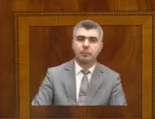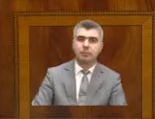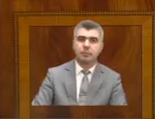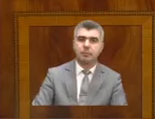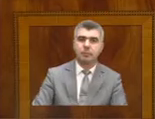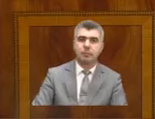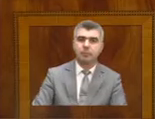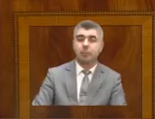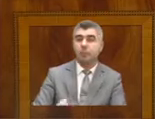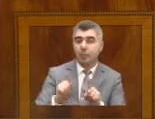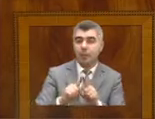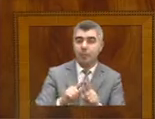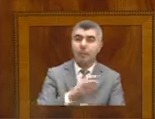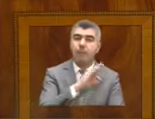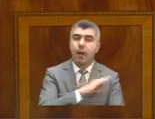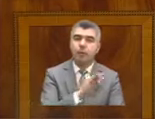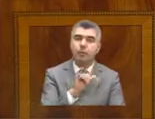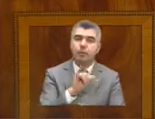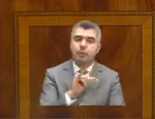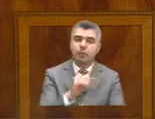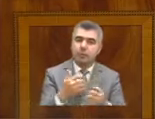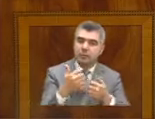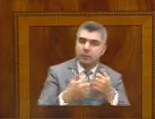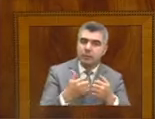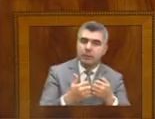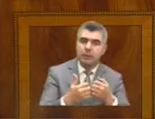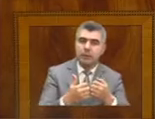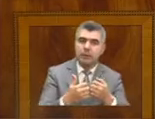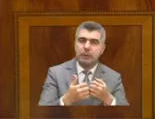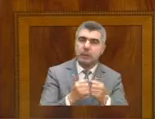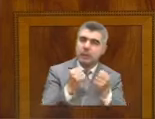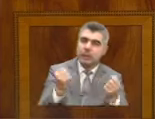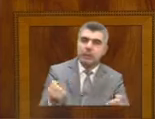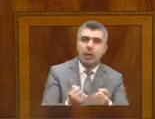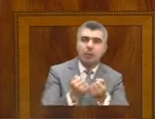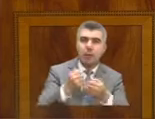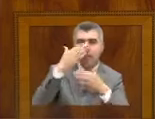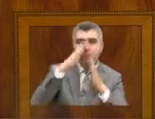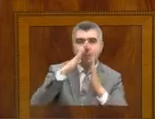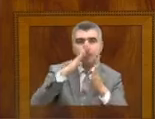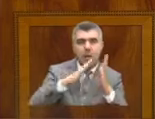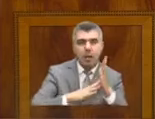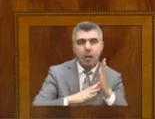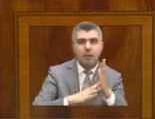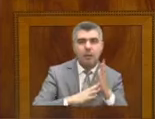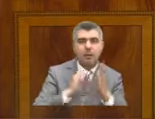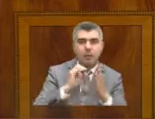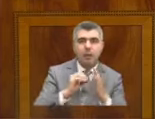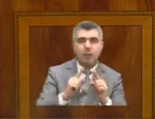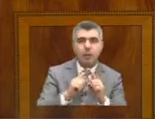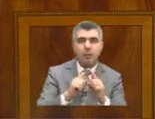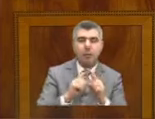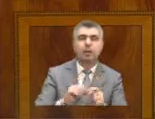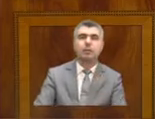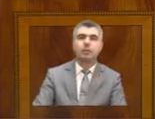وذلك بهدف تقوية دينامية التنمية على الصعيد الترابي وتعزيز العدالة